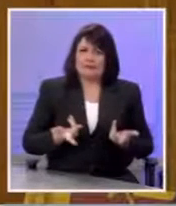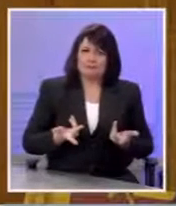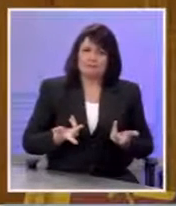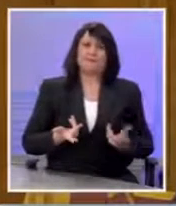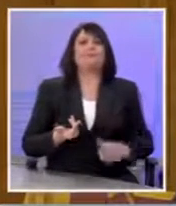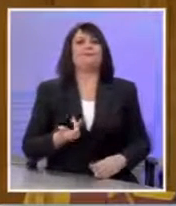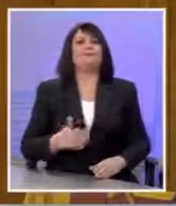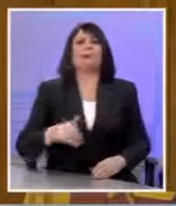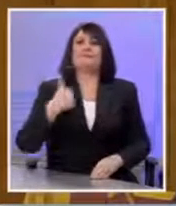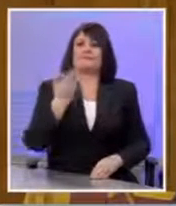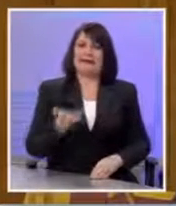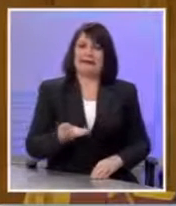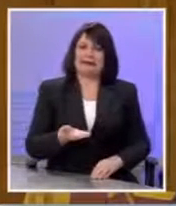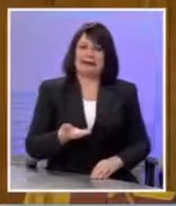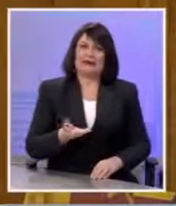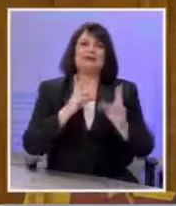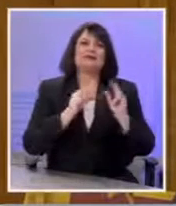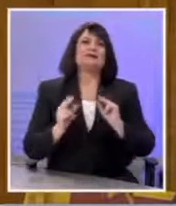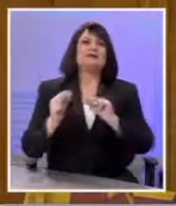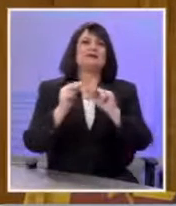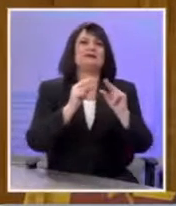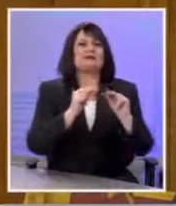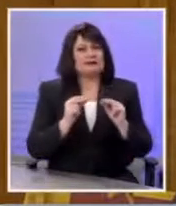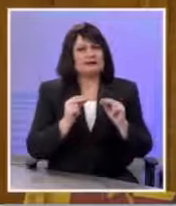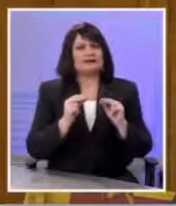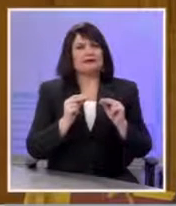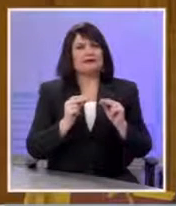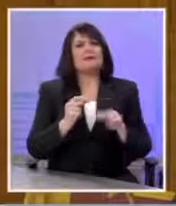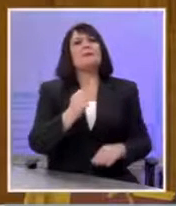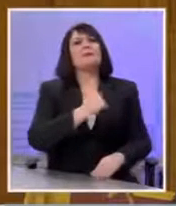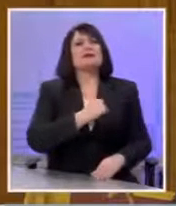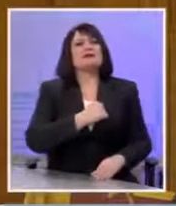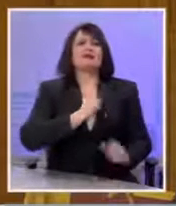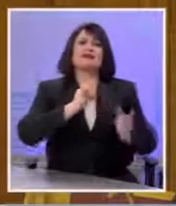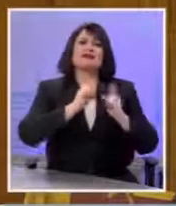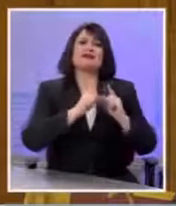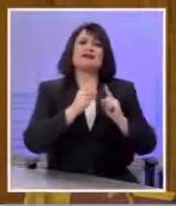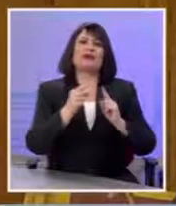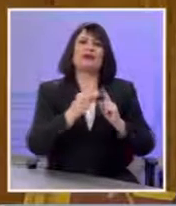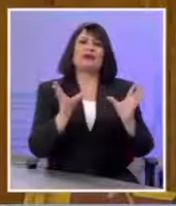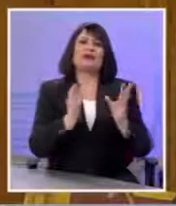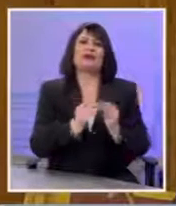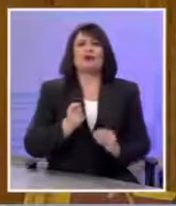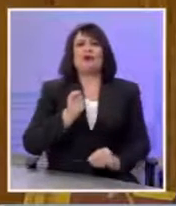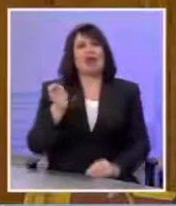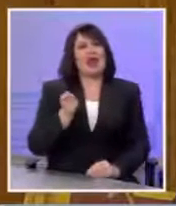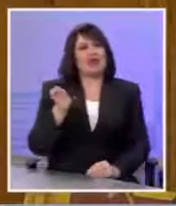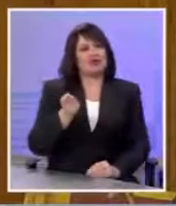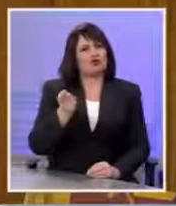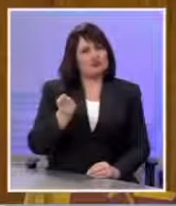Θα ακολουθήσει η συζήτηση και πιστεύουμε η συμφωνία για το χρέος.